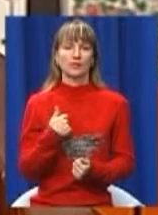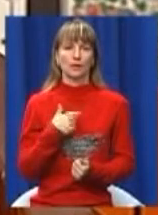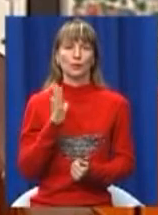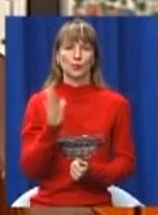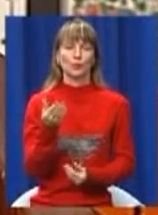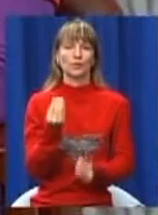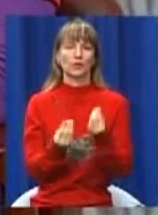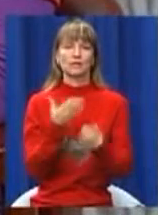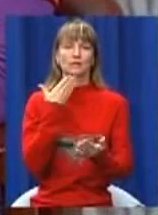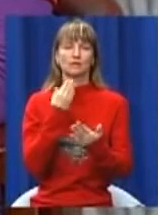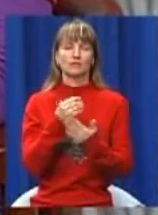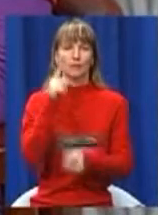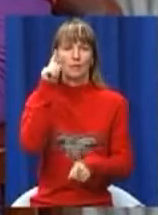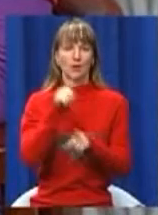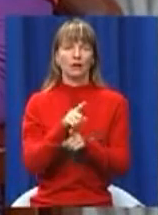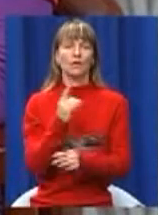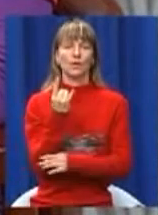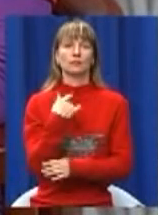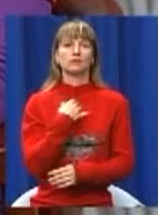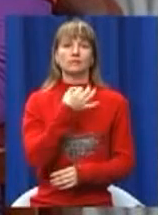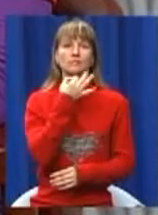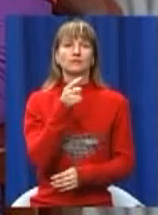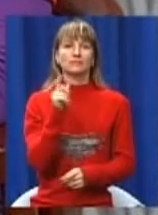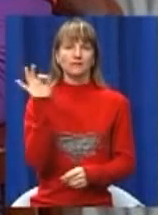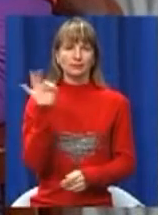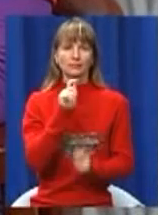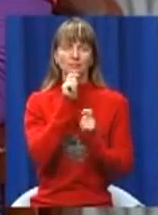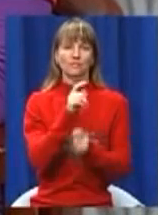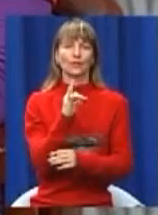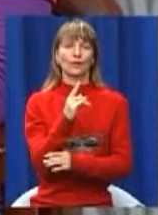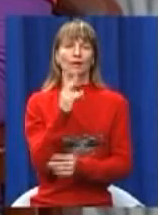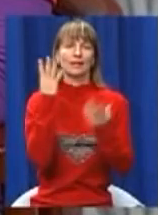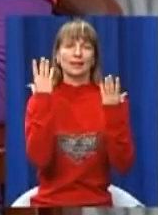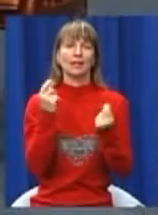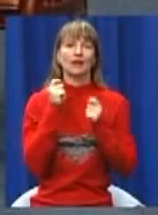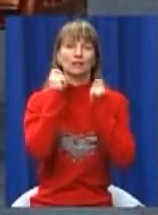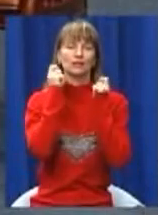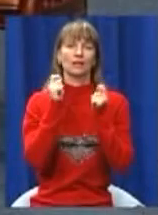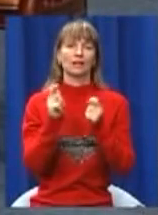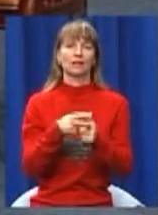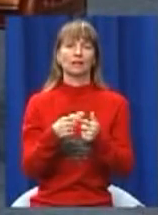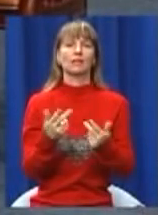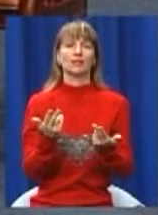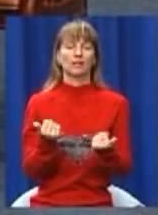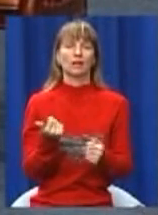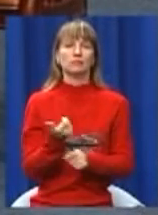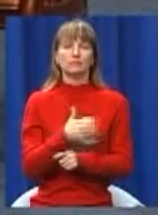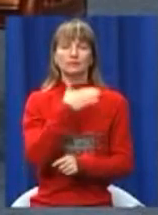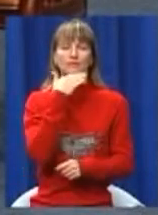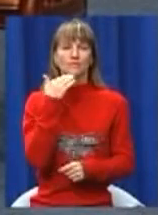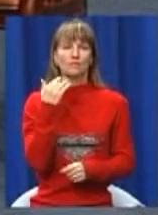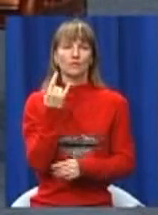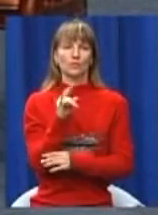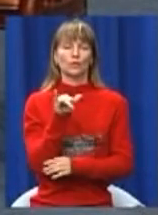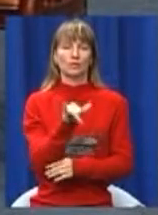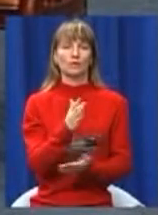братом. Тобто ляльки тобі подобаються? І тобі дуже часто дарують ляльок? На день народження чи взагалі? Ну, так. Дуже багато у тебе